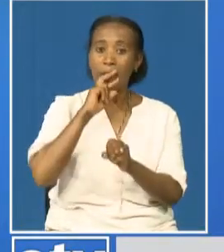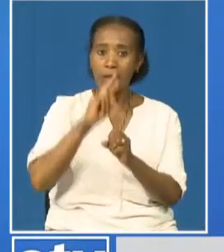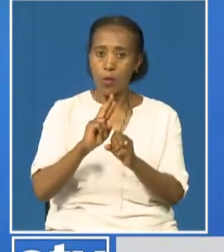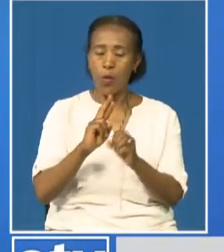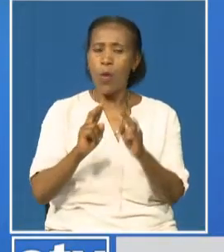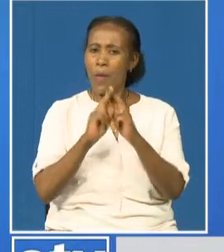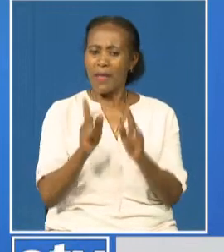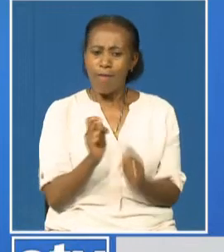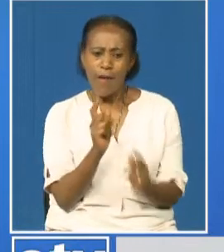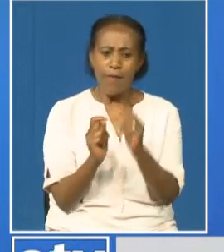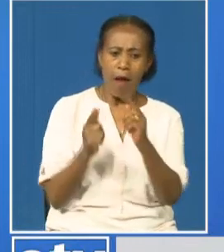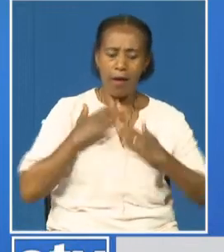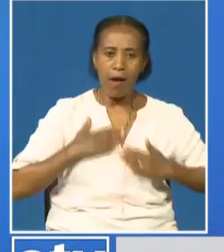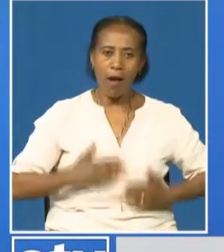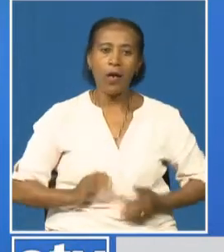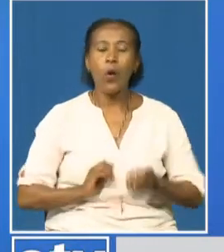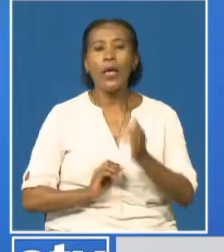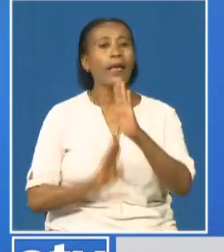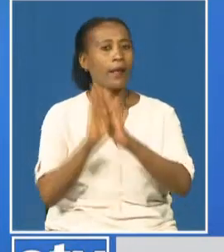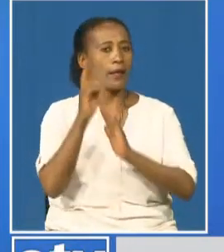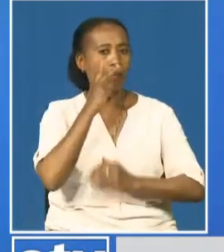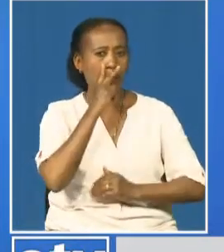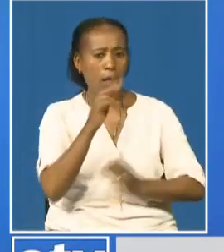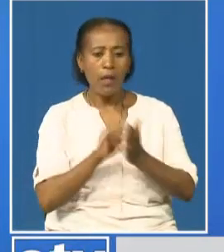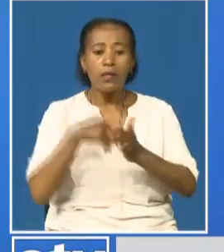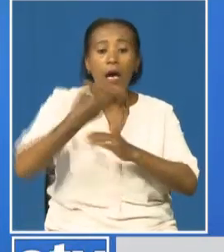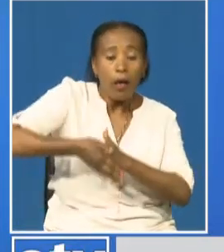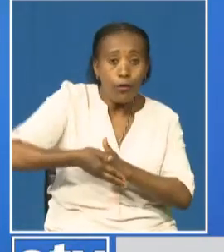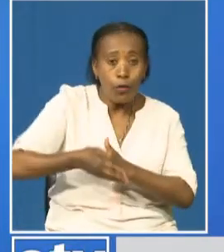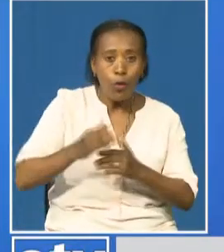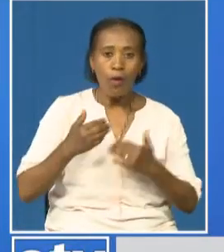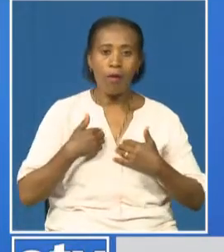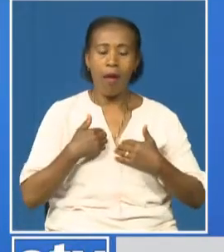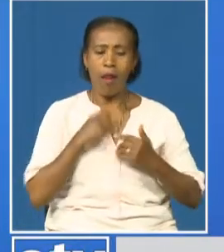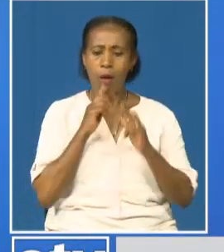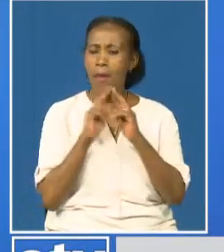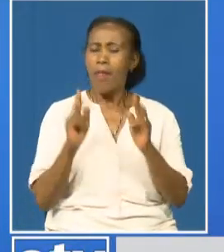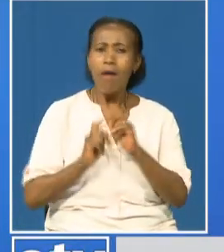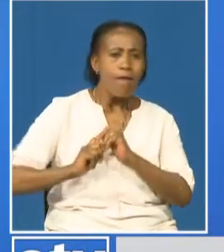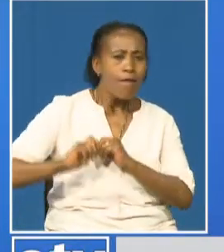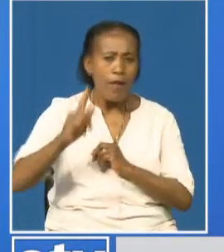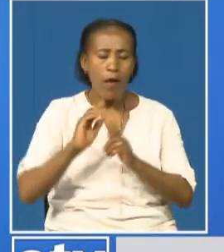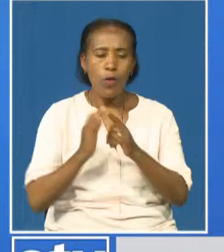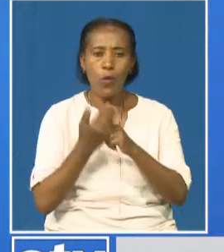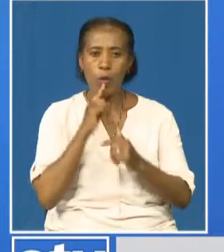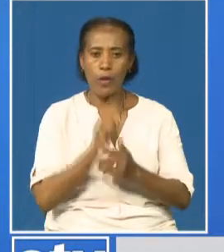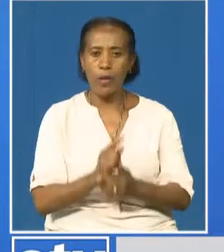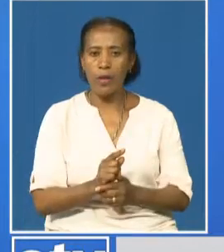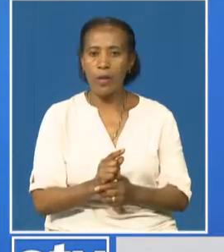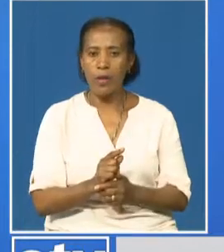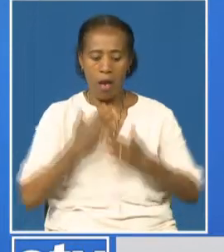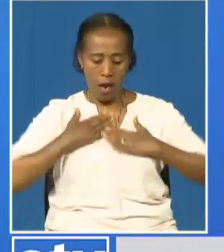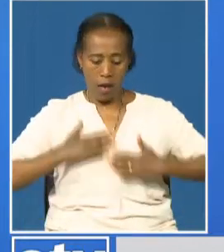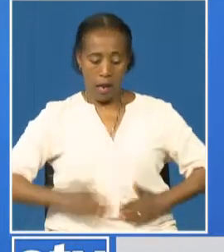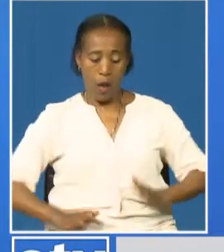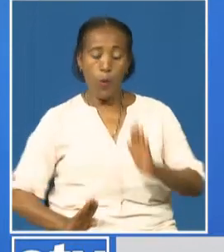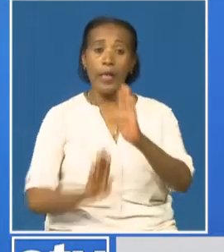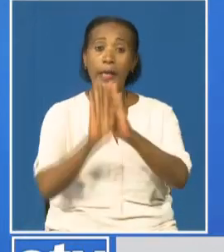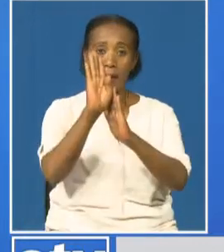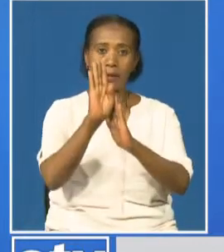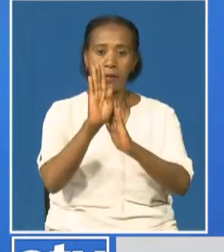በጣም ፈጣን የሆነ አካላዊ እድገት የሚታይባቸው። ከዛ ቀጥሎ ያለው በጣም ፈጣን የሆነ አካላዊ